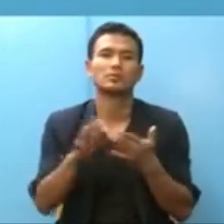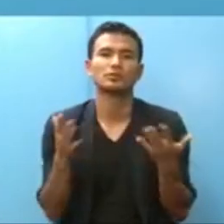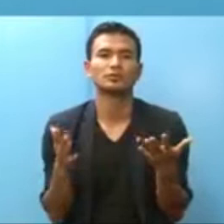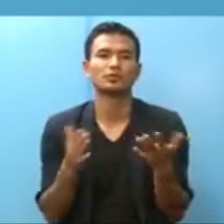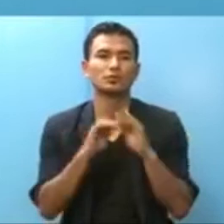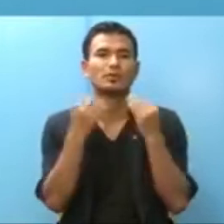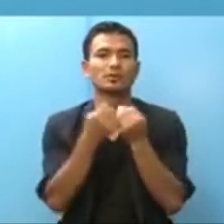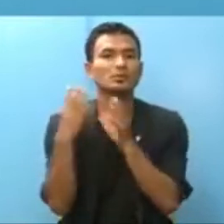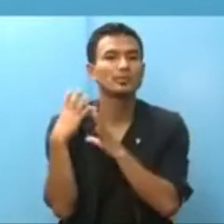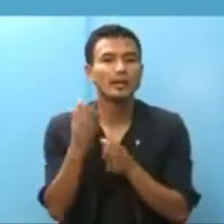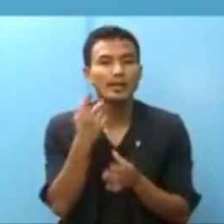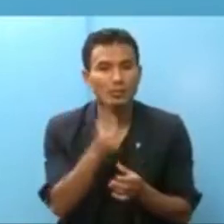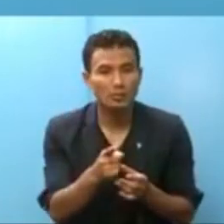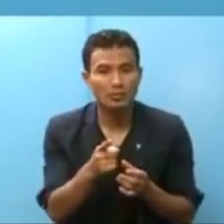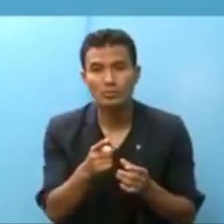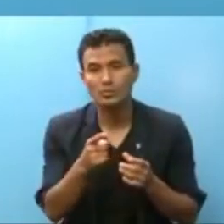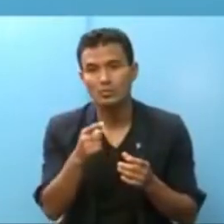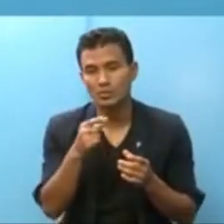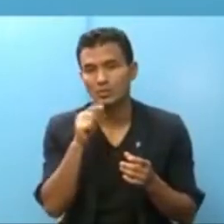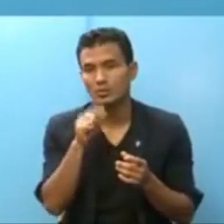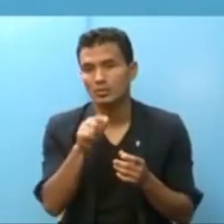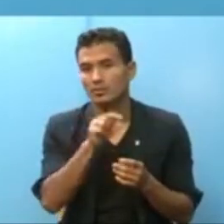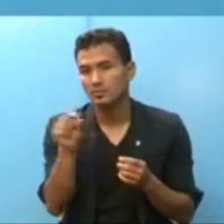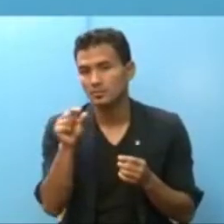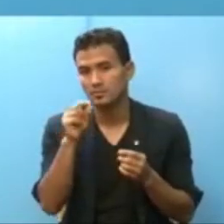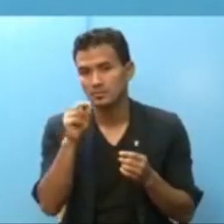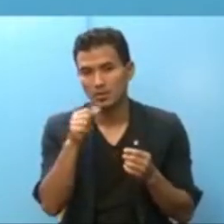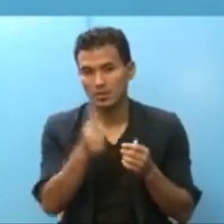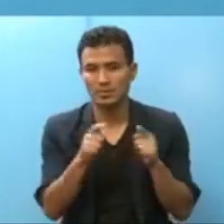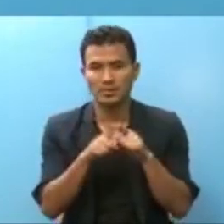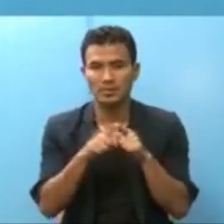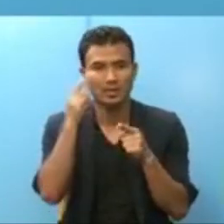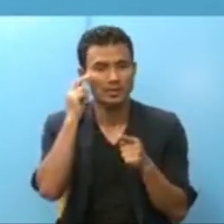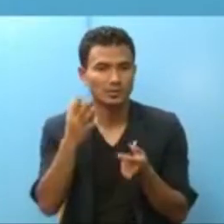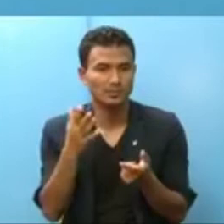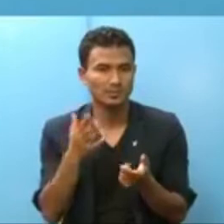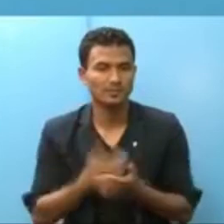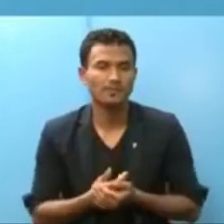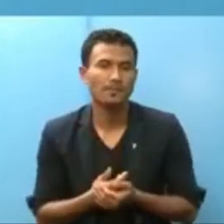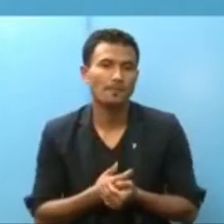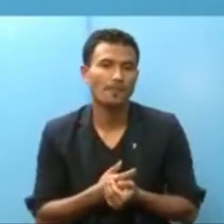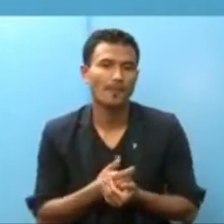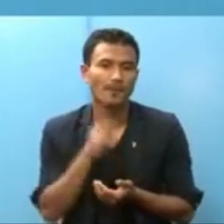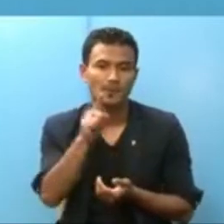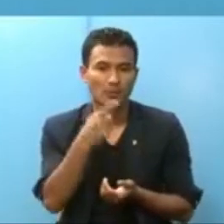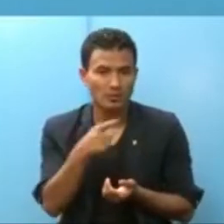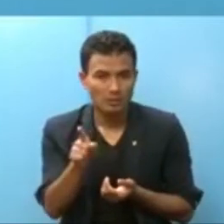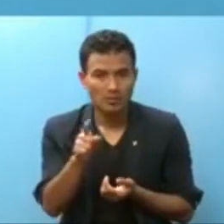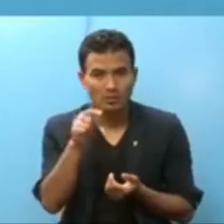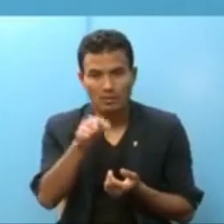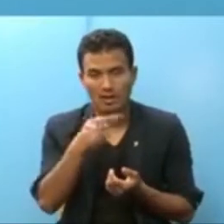ना समाज को रोल कि हो निकाय हरू का रोल कि हुंत्यों हमलाई अजे पनी क्लियर साइन रह योटा